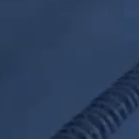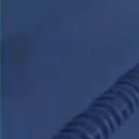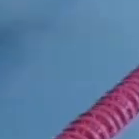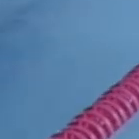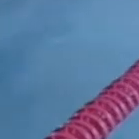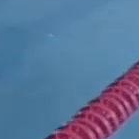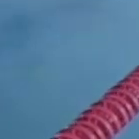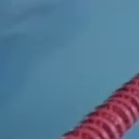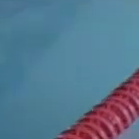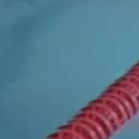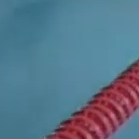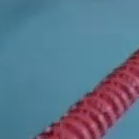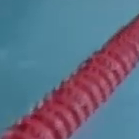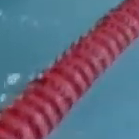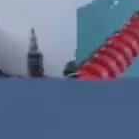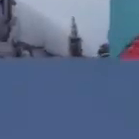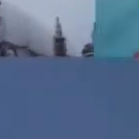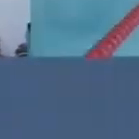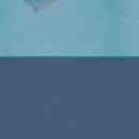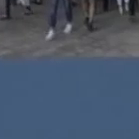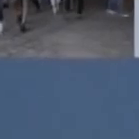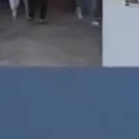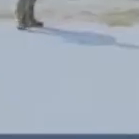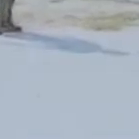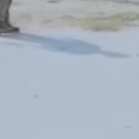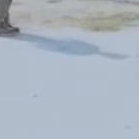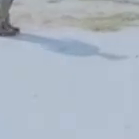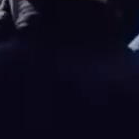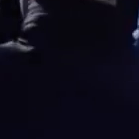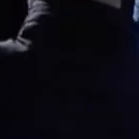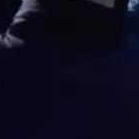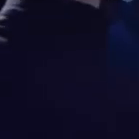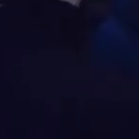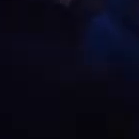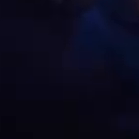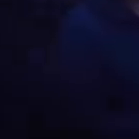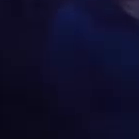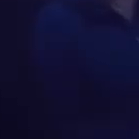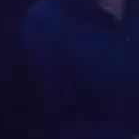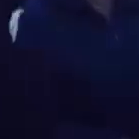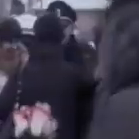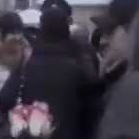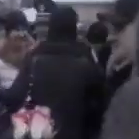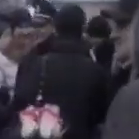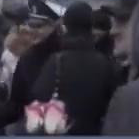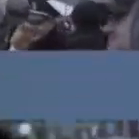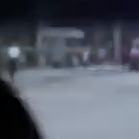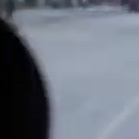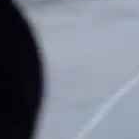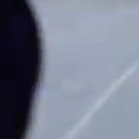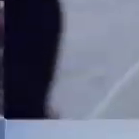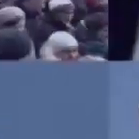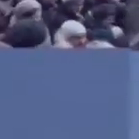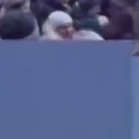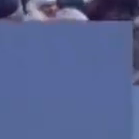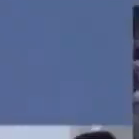за